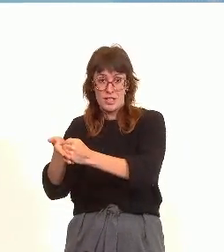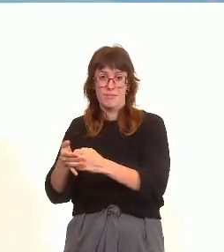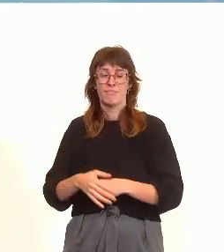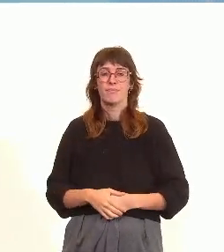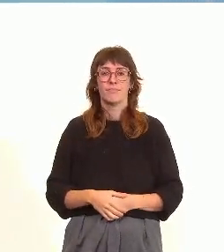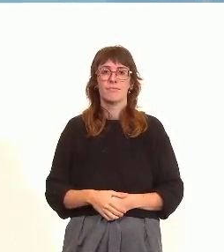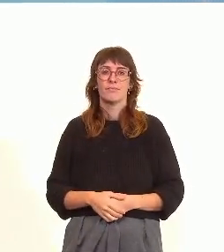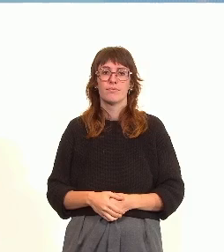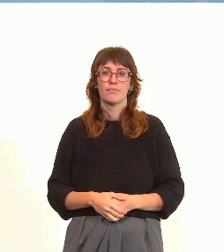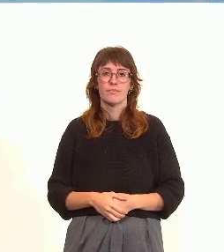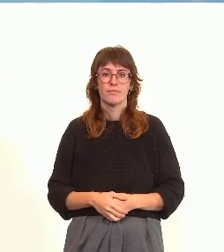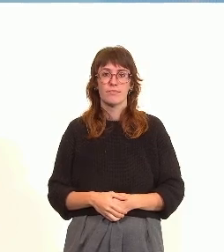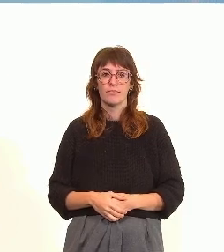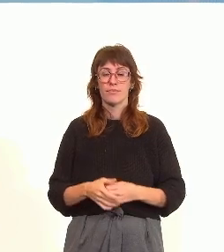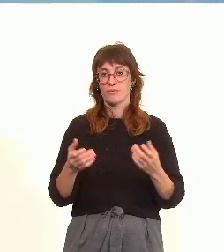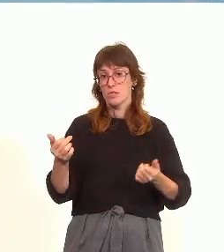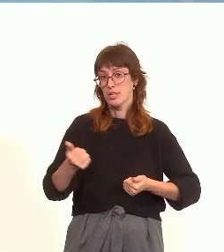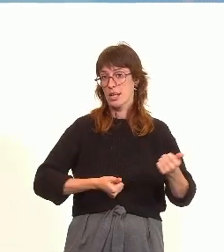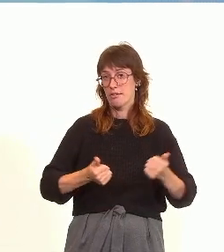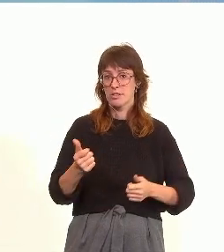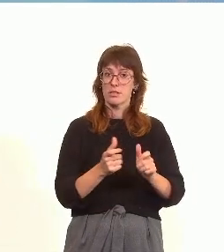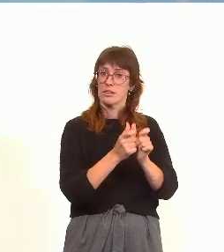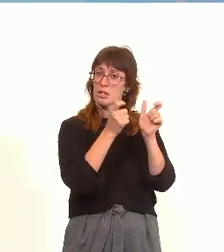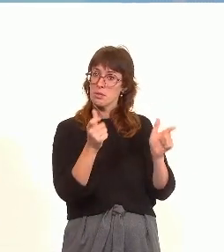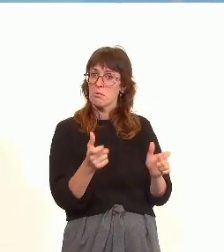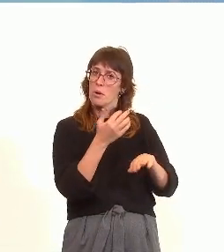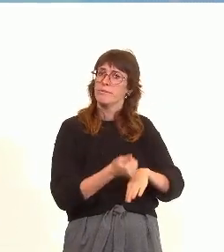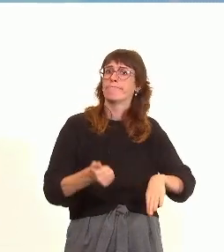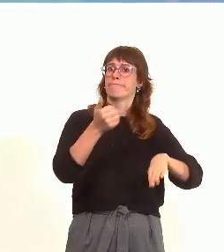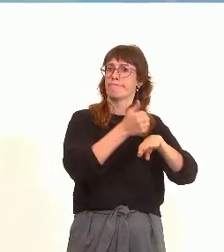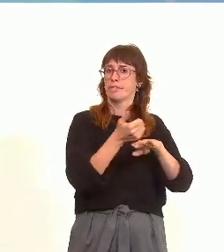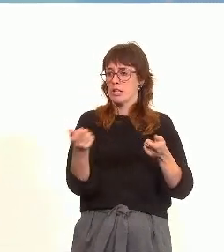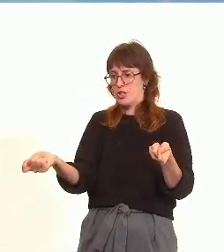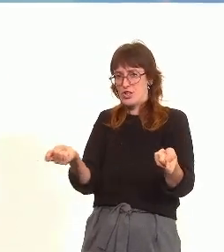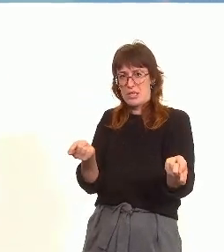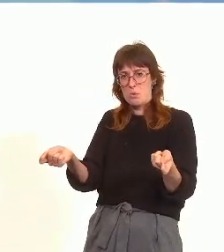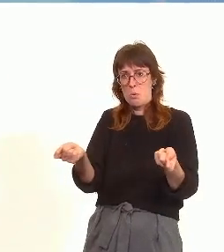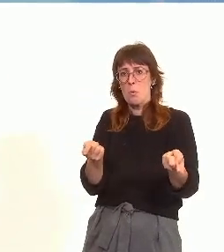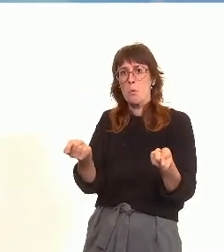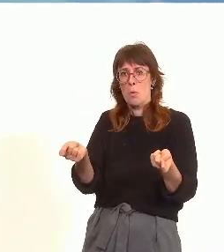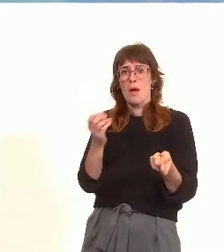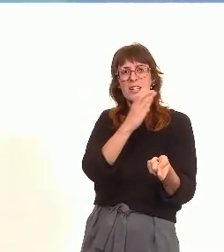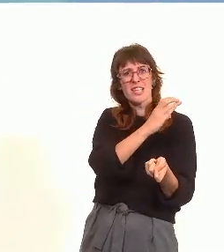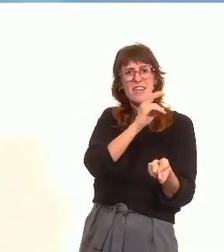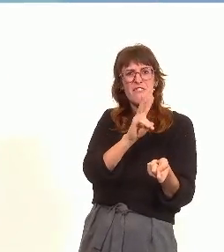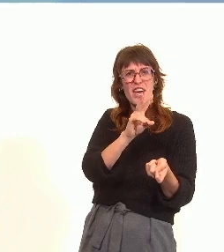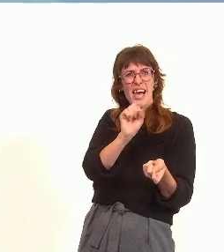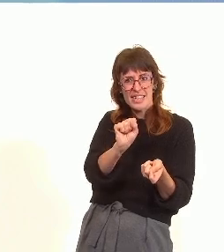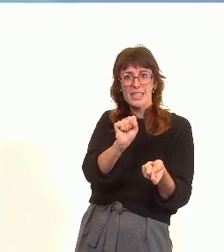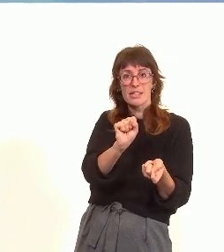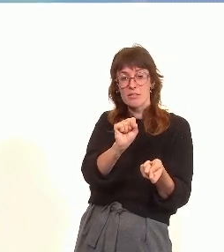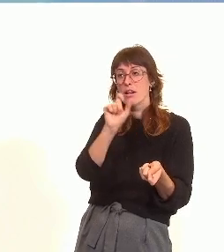le fonctionnement des services et des établissements, comment à travers les CVS, on arrive à remettre les personnes au cœur